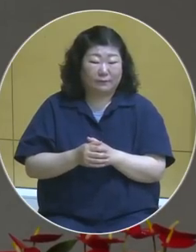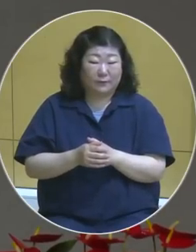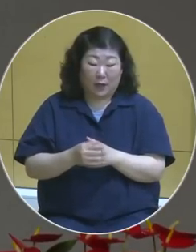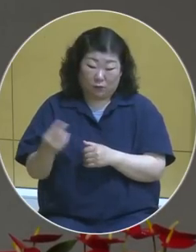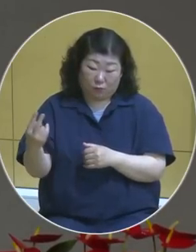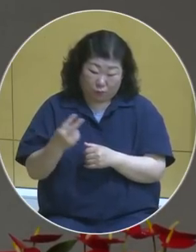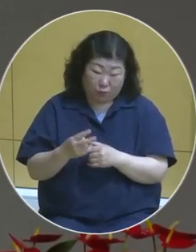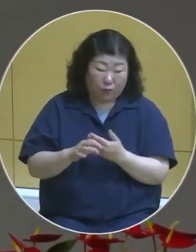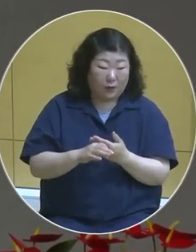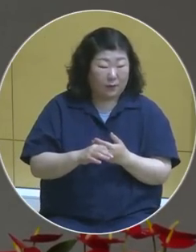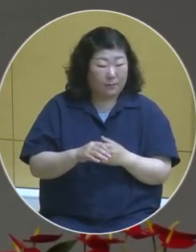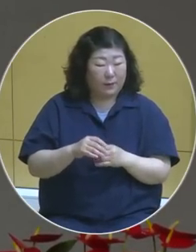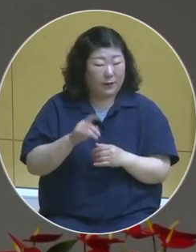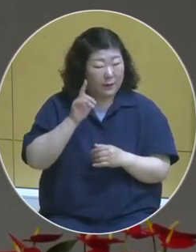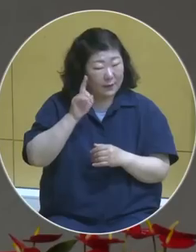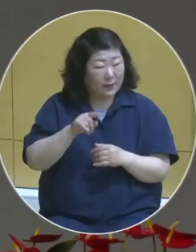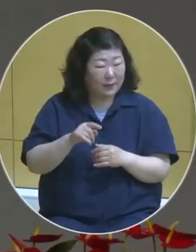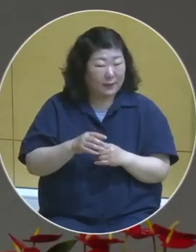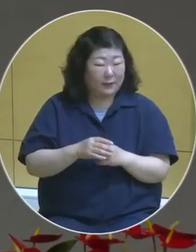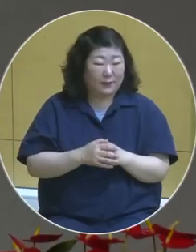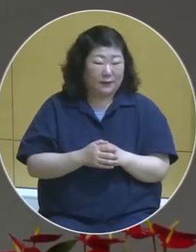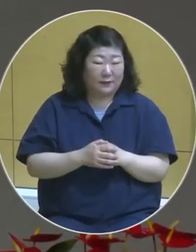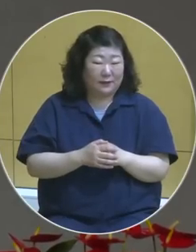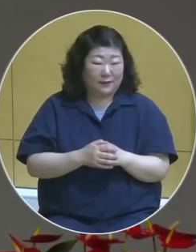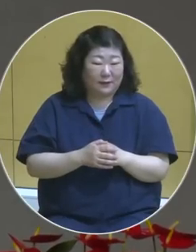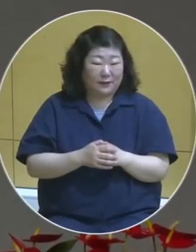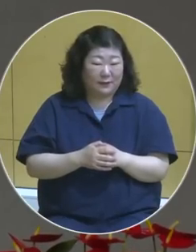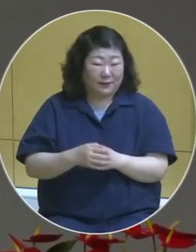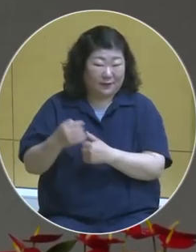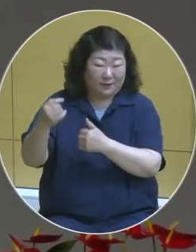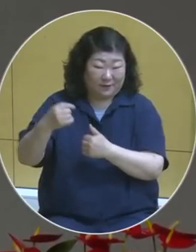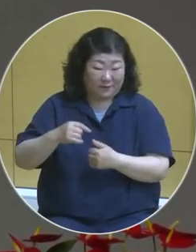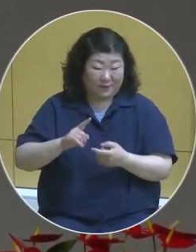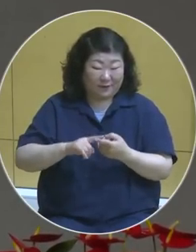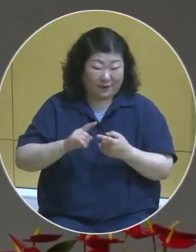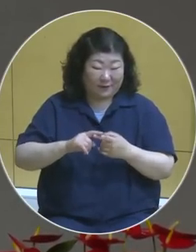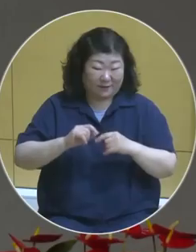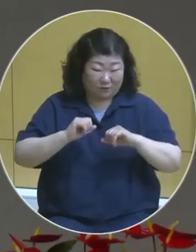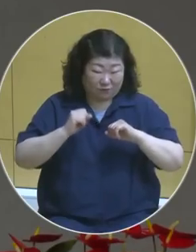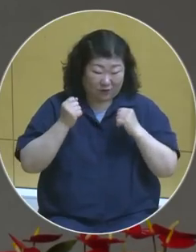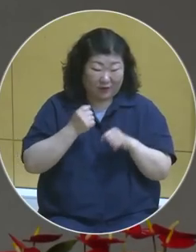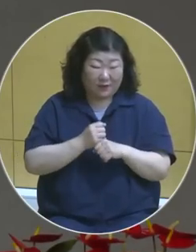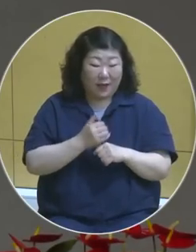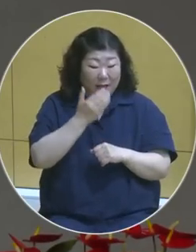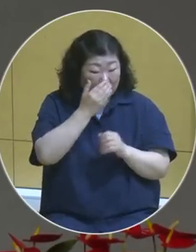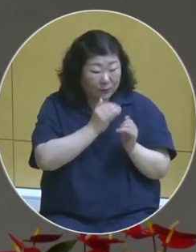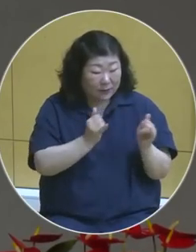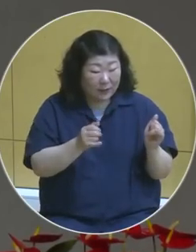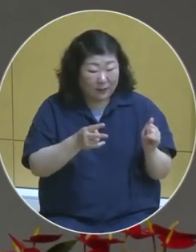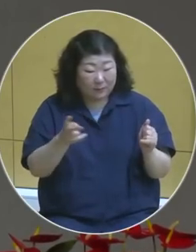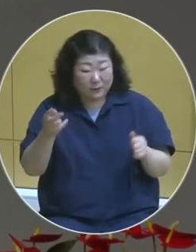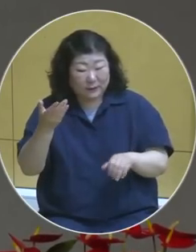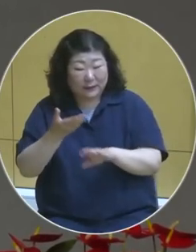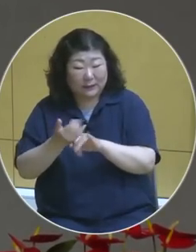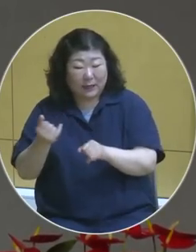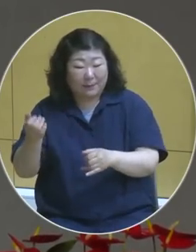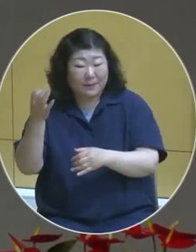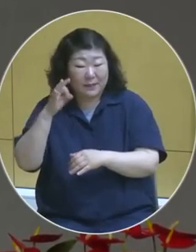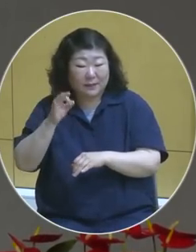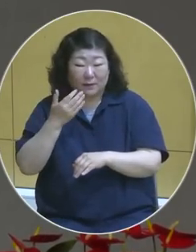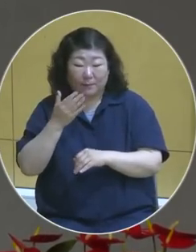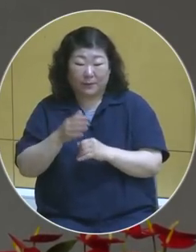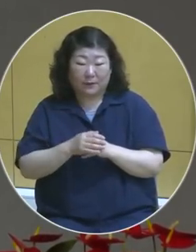왕의 명령에 순종하겠다는 것을 표현하는 겁니다. 겸손한 사람은 다른 사람을 인정할 줄 아는 사람입니다. 겸손한